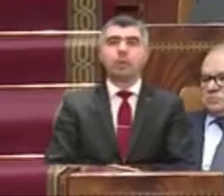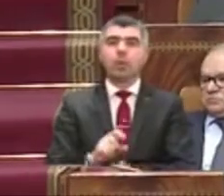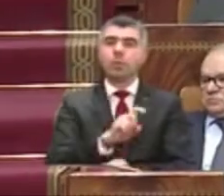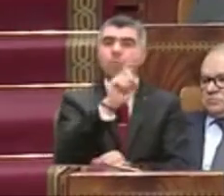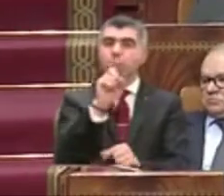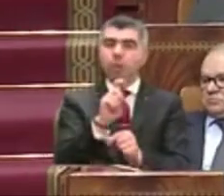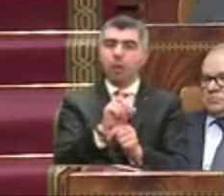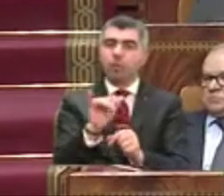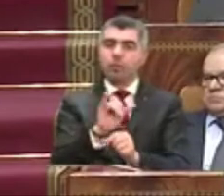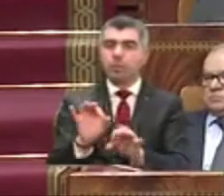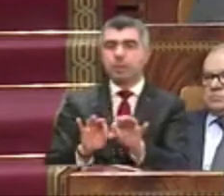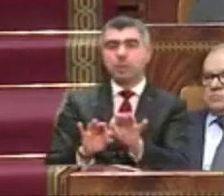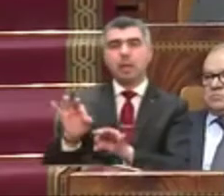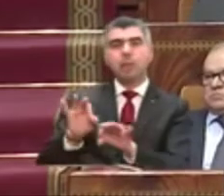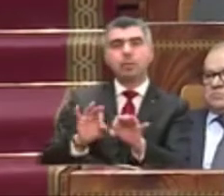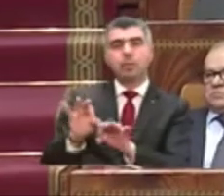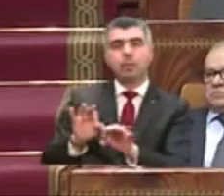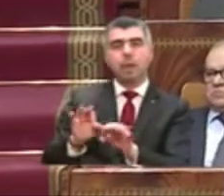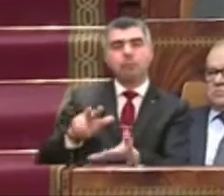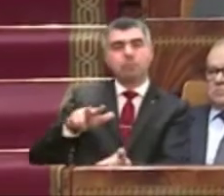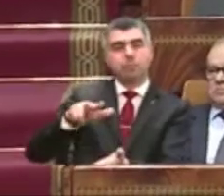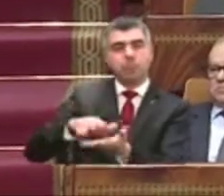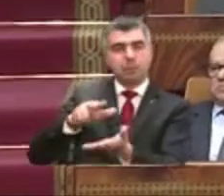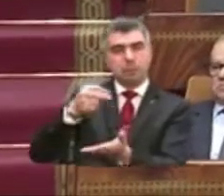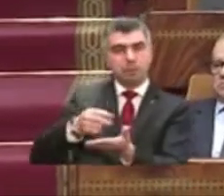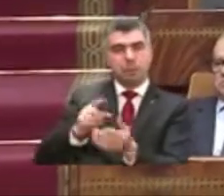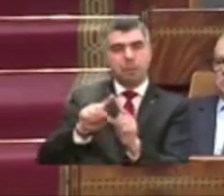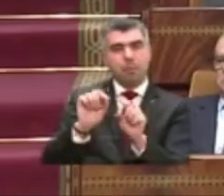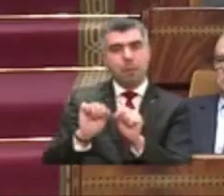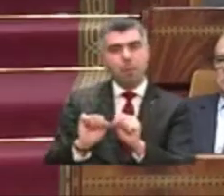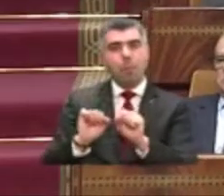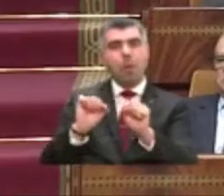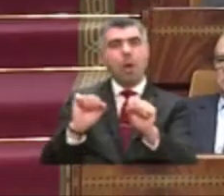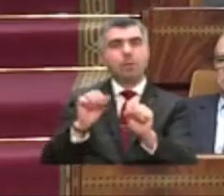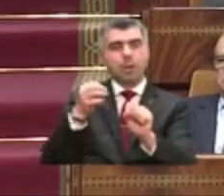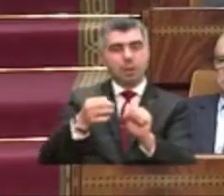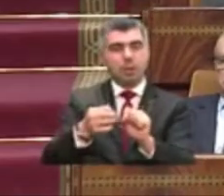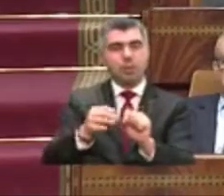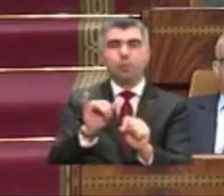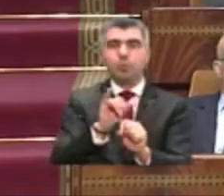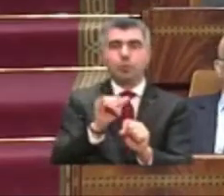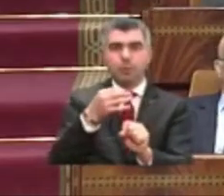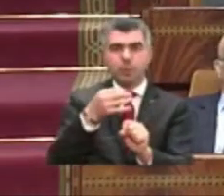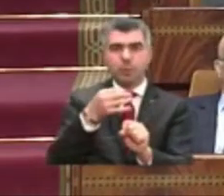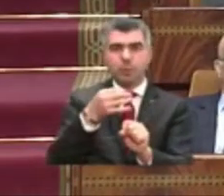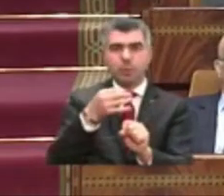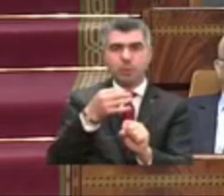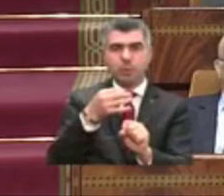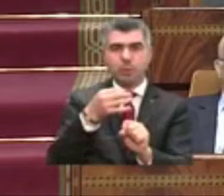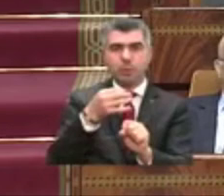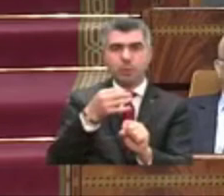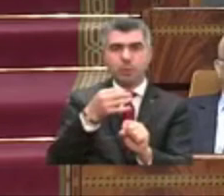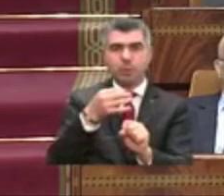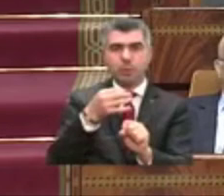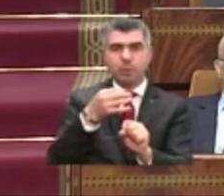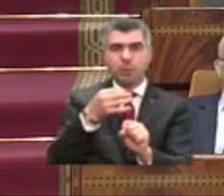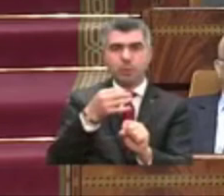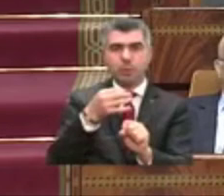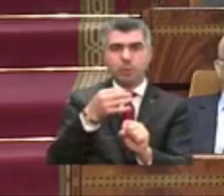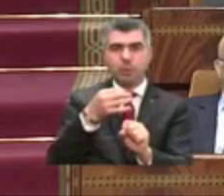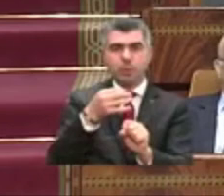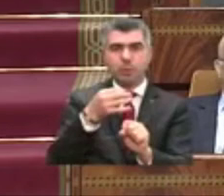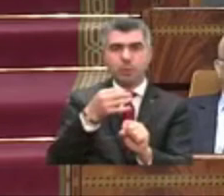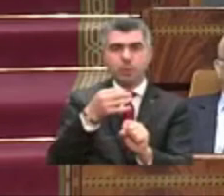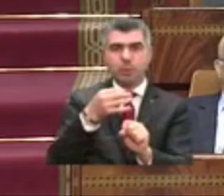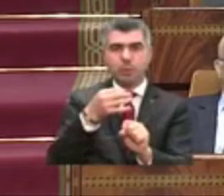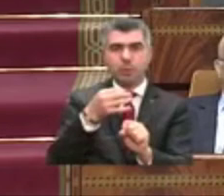عن الاستراتيجية المعتمدة لمواجهة هذه الوضعية وضمان الأمن المائي. شكرا. شكرا سيد النائب المحترم.